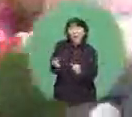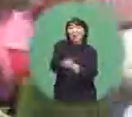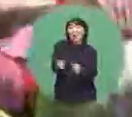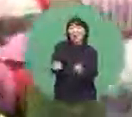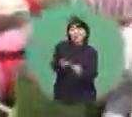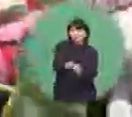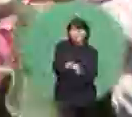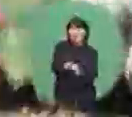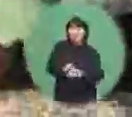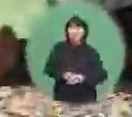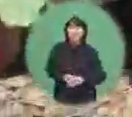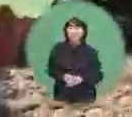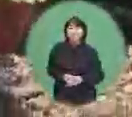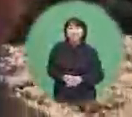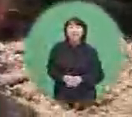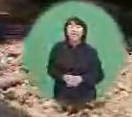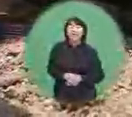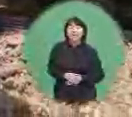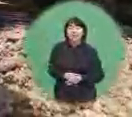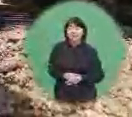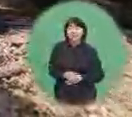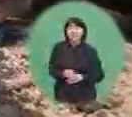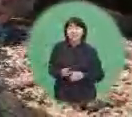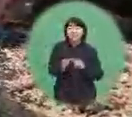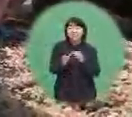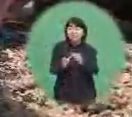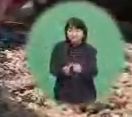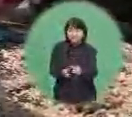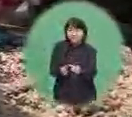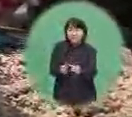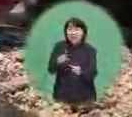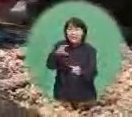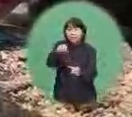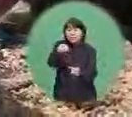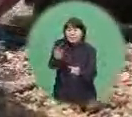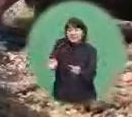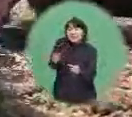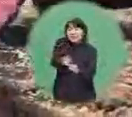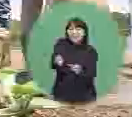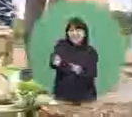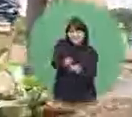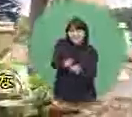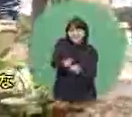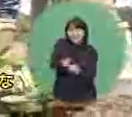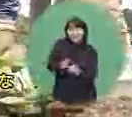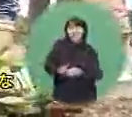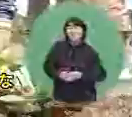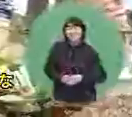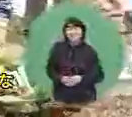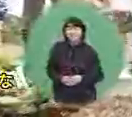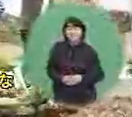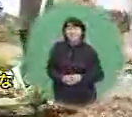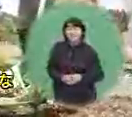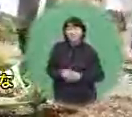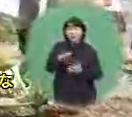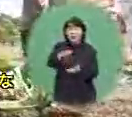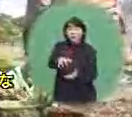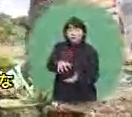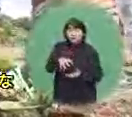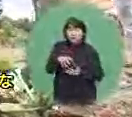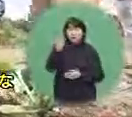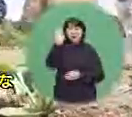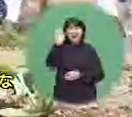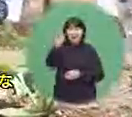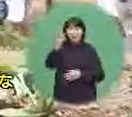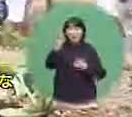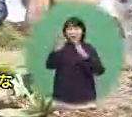いくよ、せーの。じゃあ土入れて、土 お家に帰って食べれるのかなって。